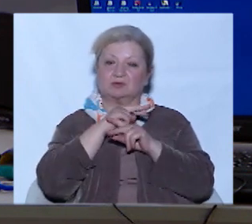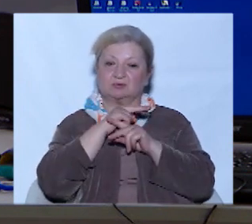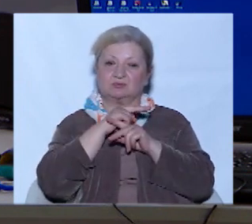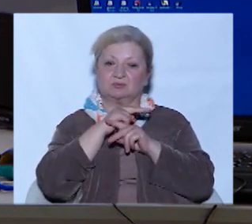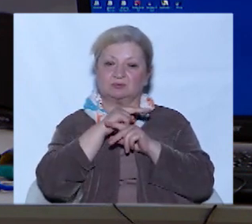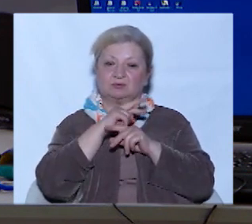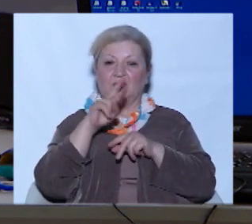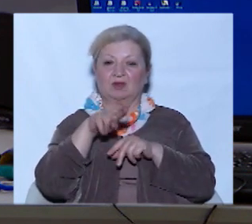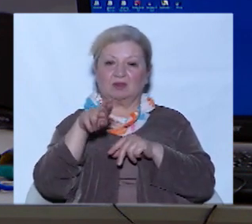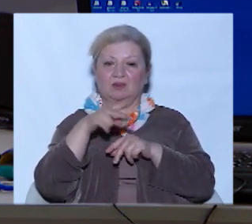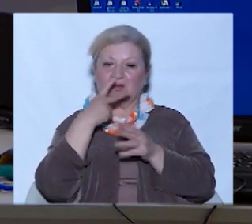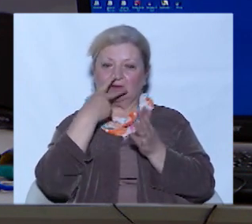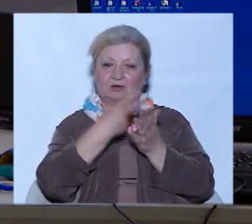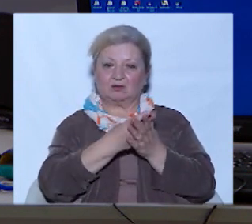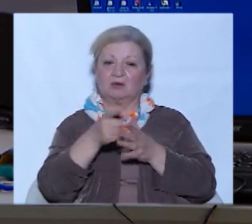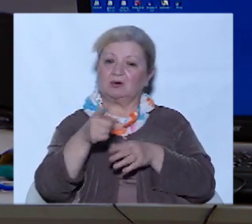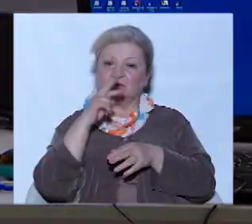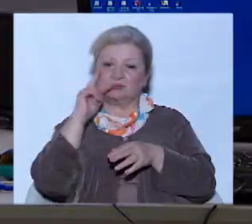შეგვეშალოს დ.